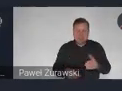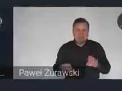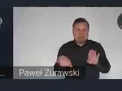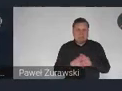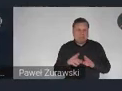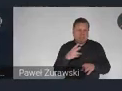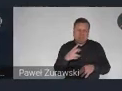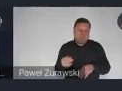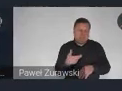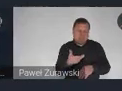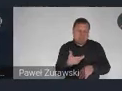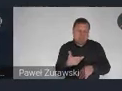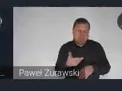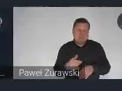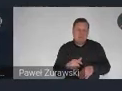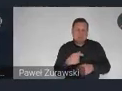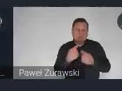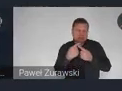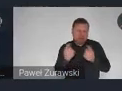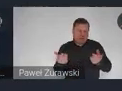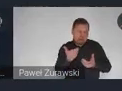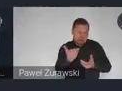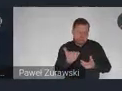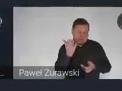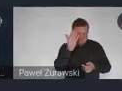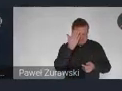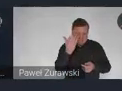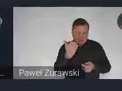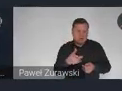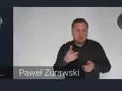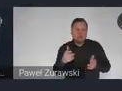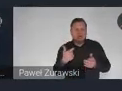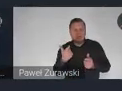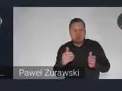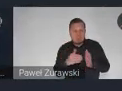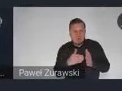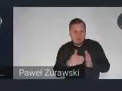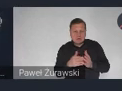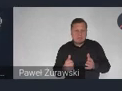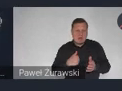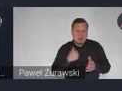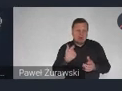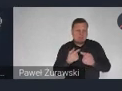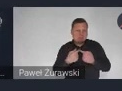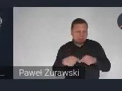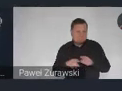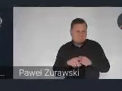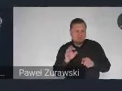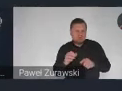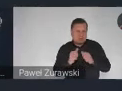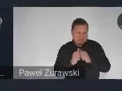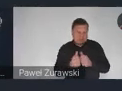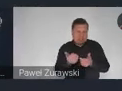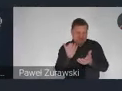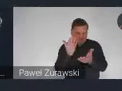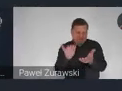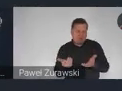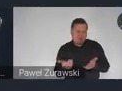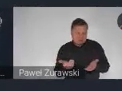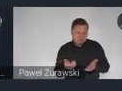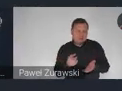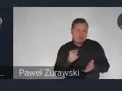nasi beneficjenci sami dobrze wiedzą co jest im potrzebne do realizacji swojego zadania Natomiast